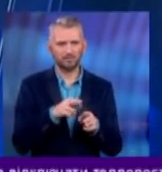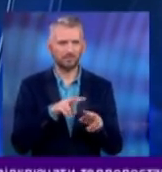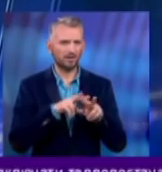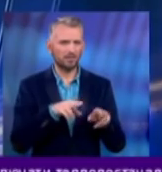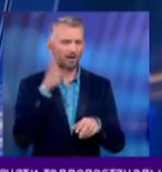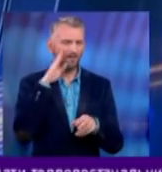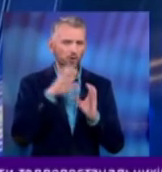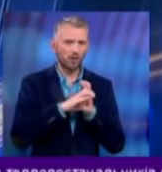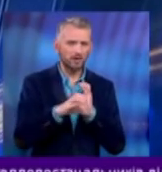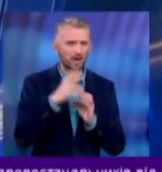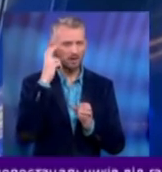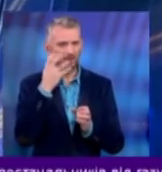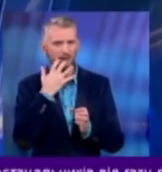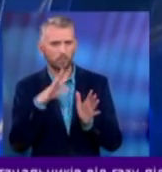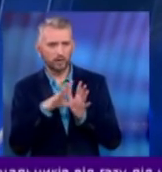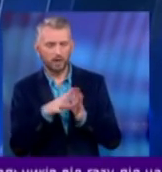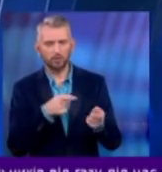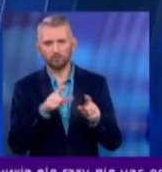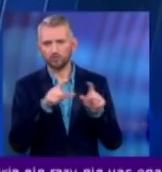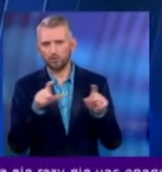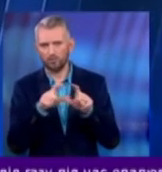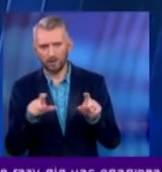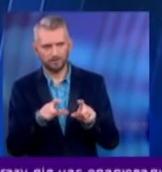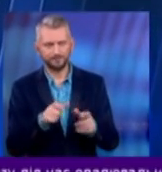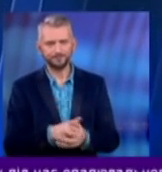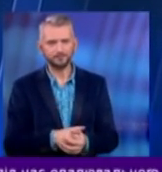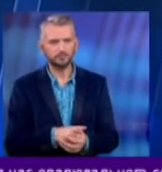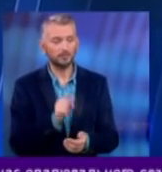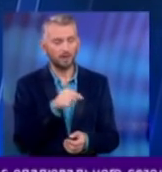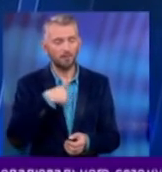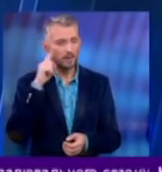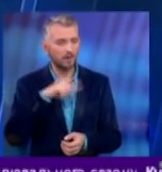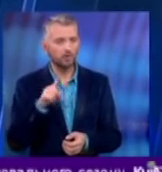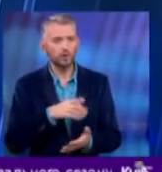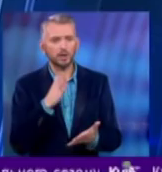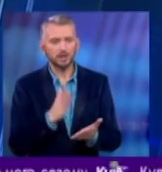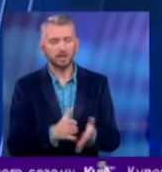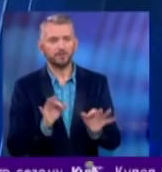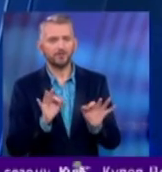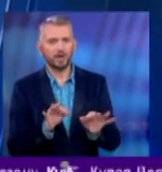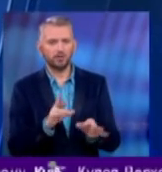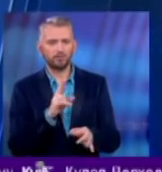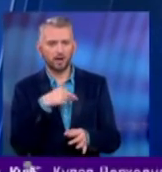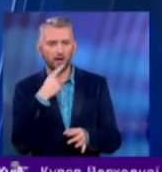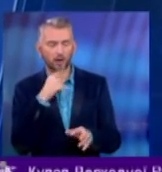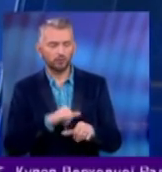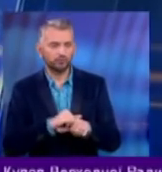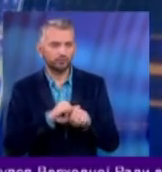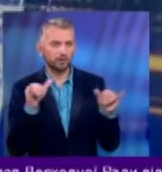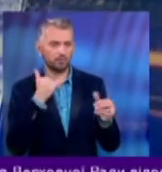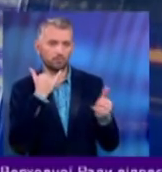Київводоканалу, Київтеплоенерго, також для керуючих компаній. Тобто і там я знаю, що є, звичайно, як то кажуть, сплеск по